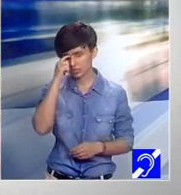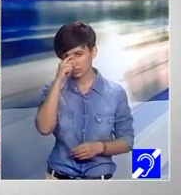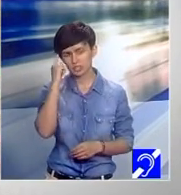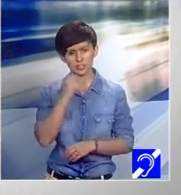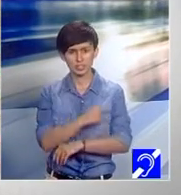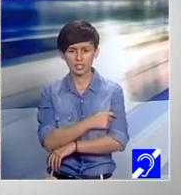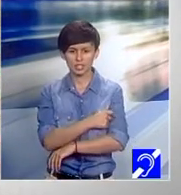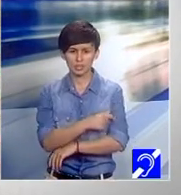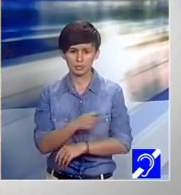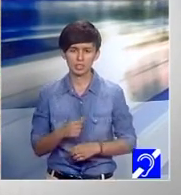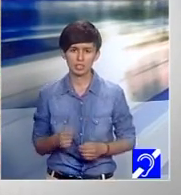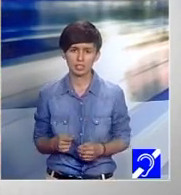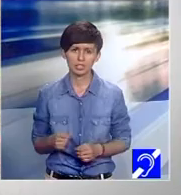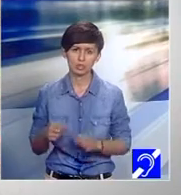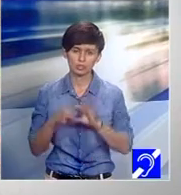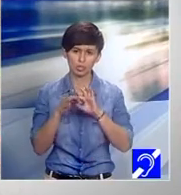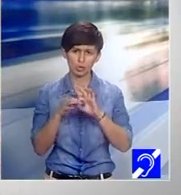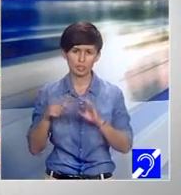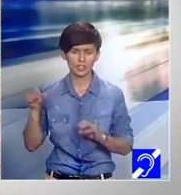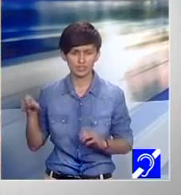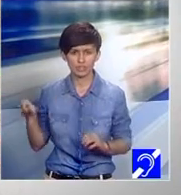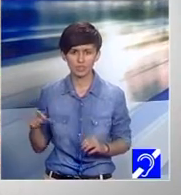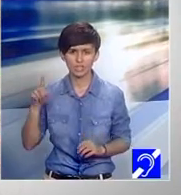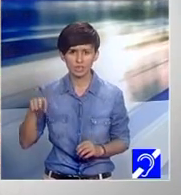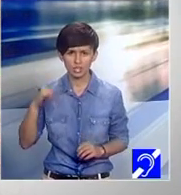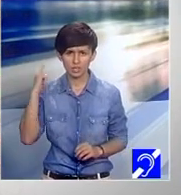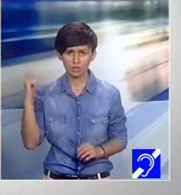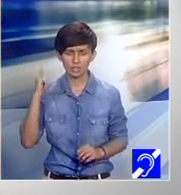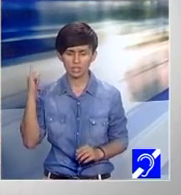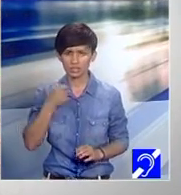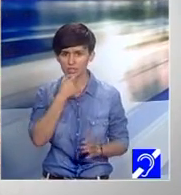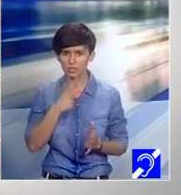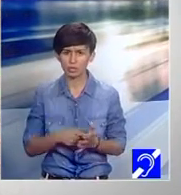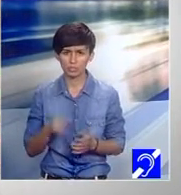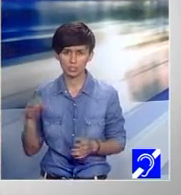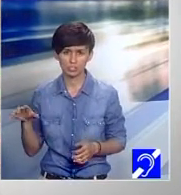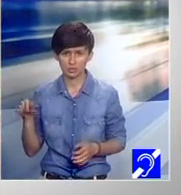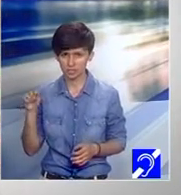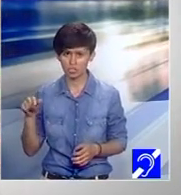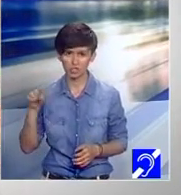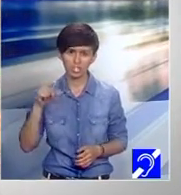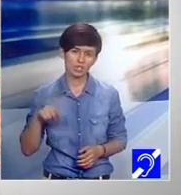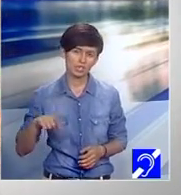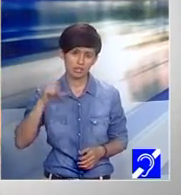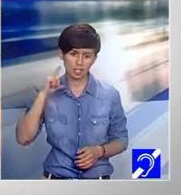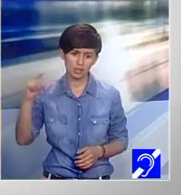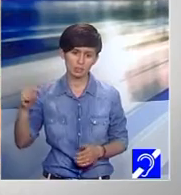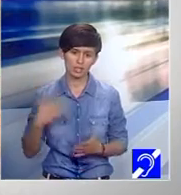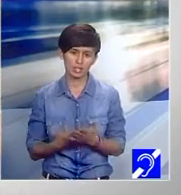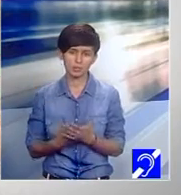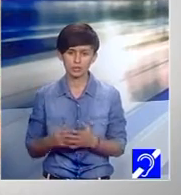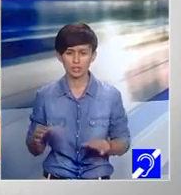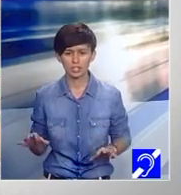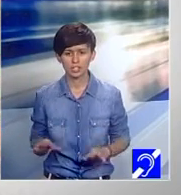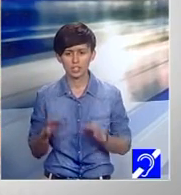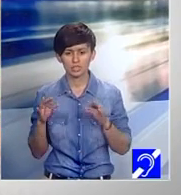civilă în luna ianuarie 2015, în 2016 îmi pleacă pentru că își găsește. Toată lumea știe cât de multă